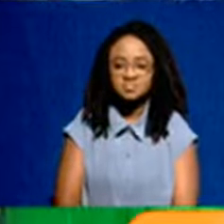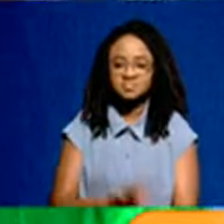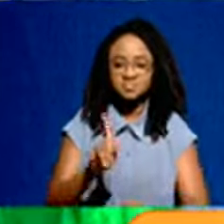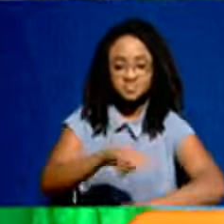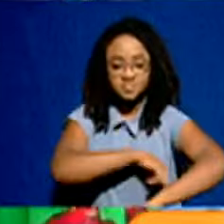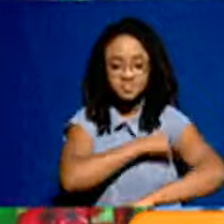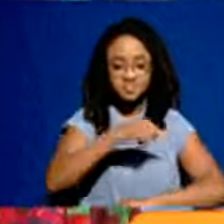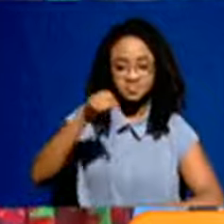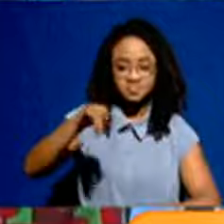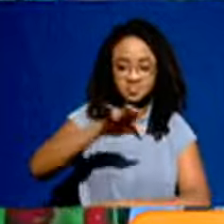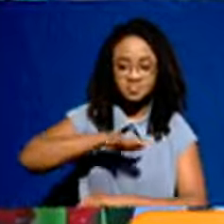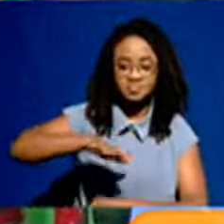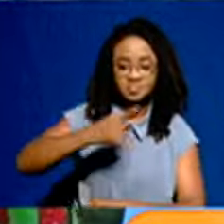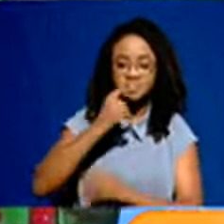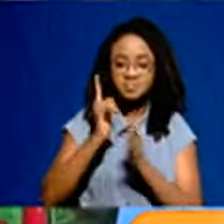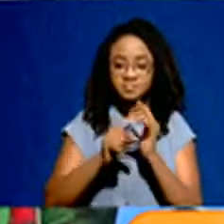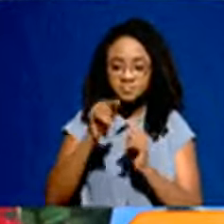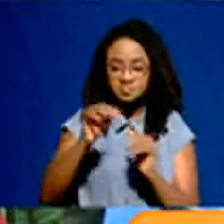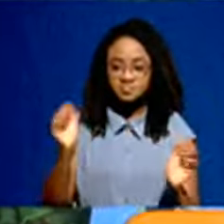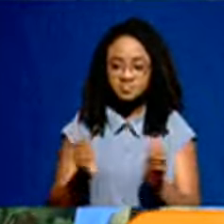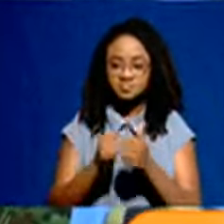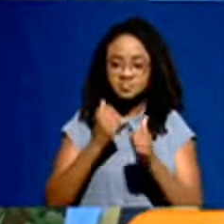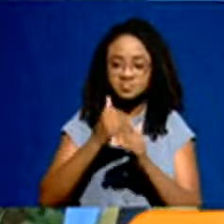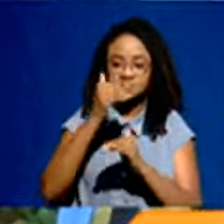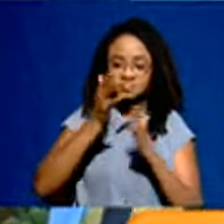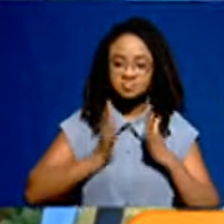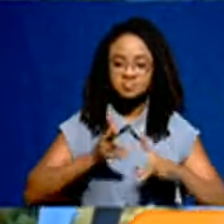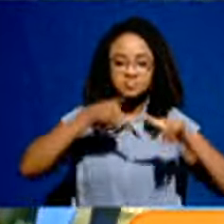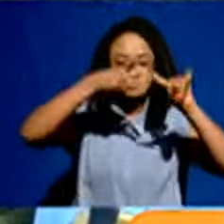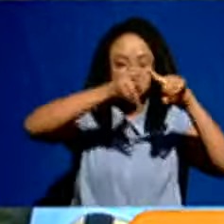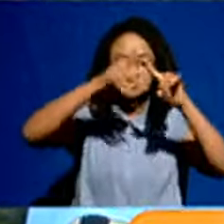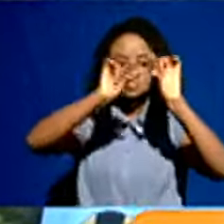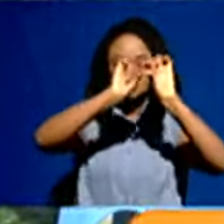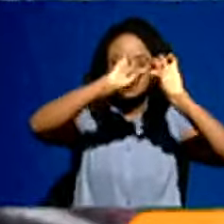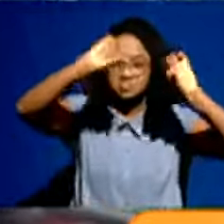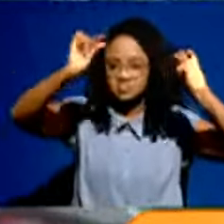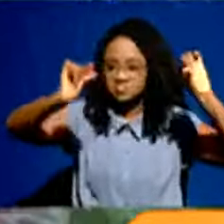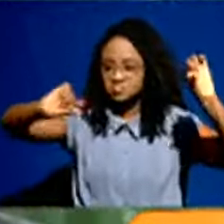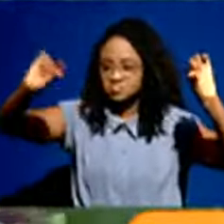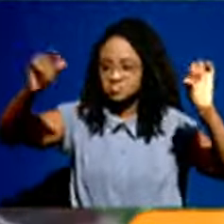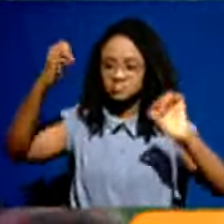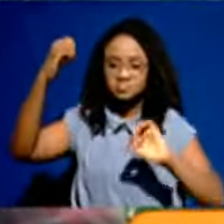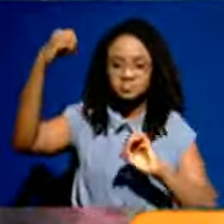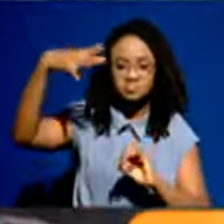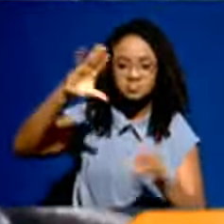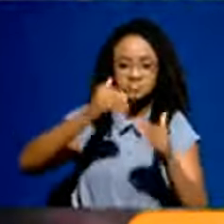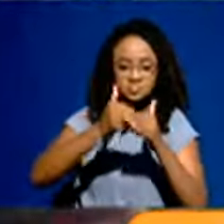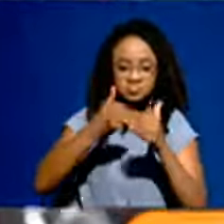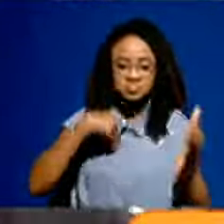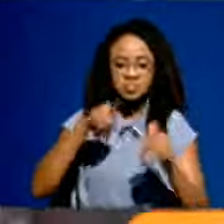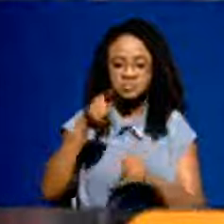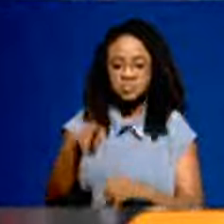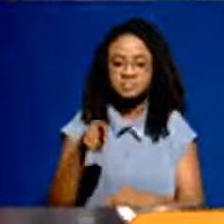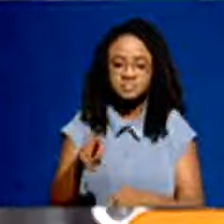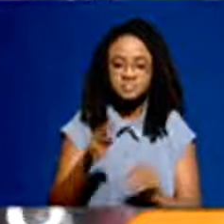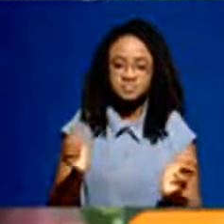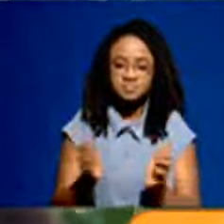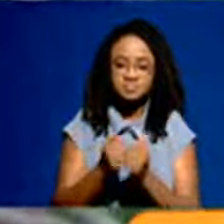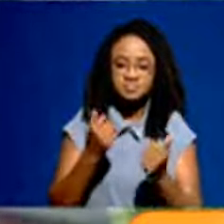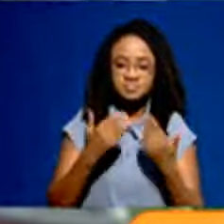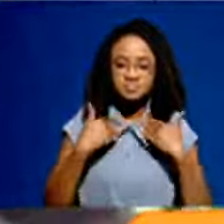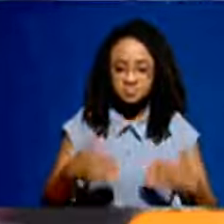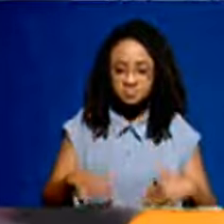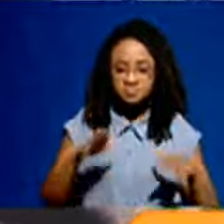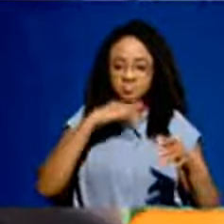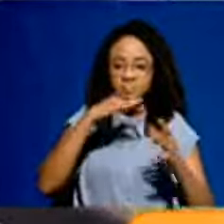eneo hilo, mkasa huo ulisababishwa na fundi wa stima aliyekuwa akiweka nyaya za stima muda mfupi kabla ya mkasa kutokea. Na miili ya